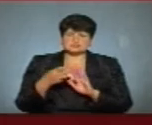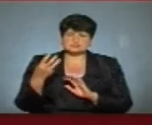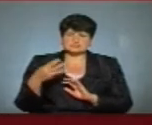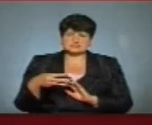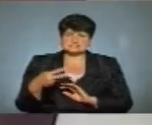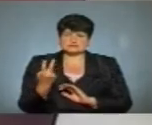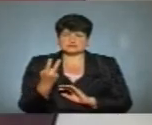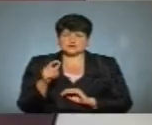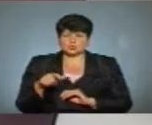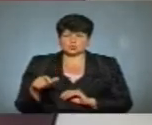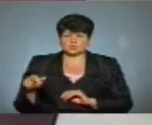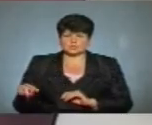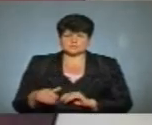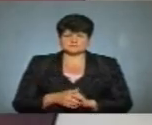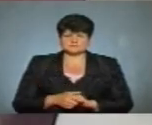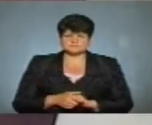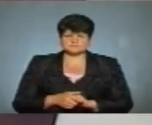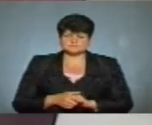30932 людини, каже Володимир Паничев.